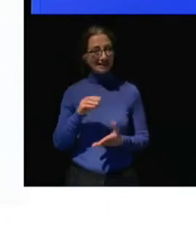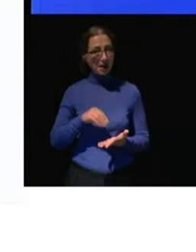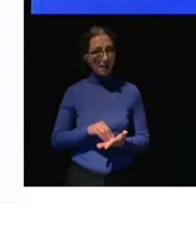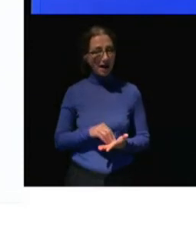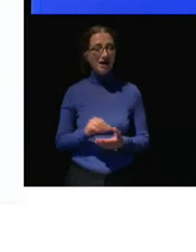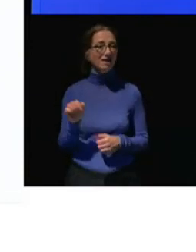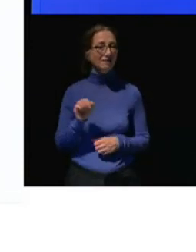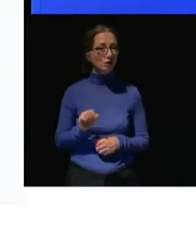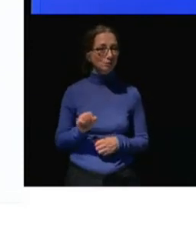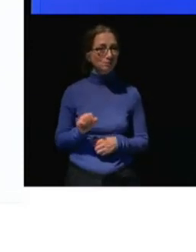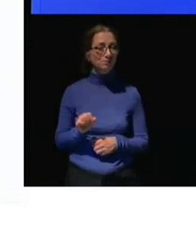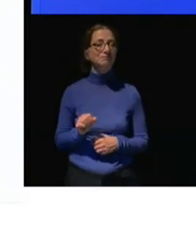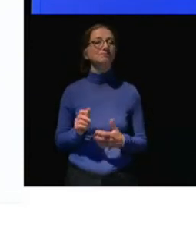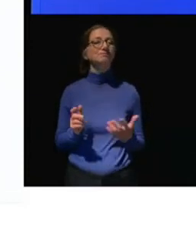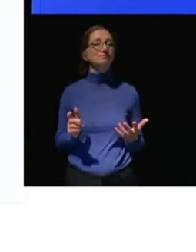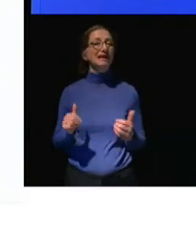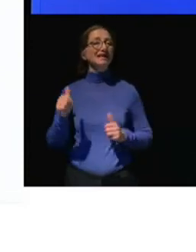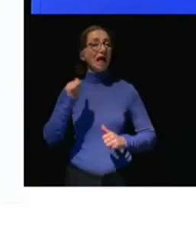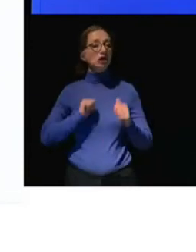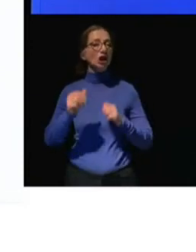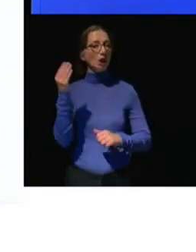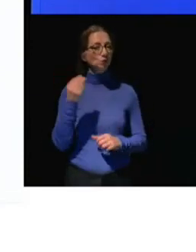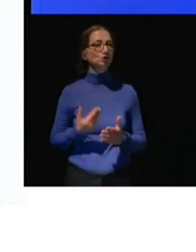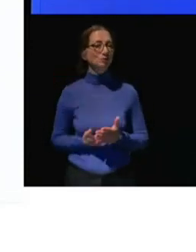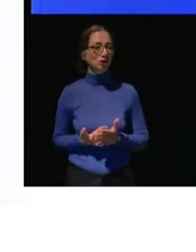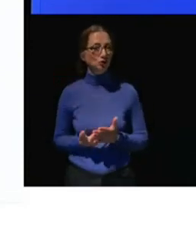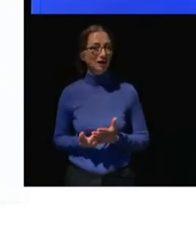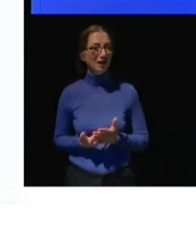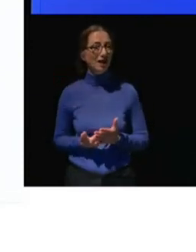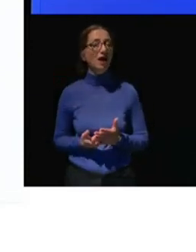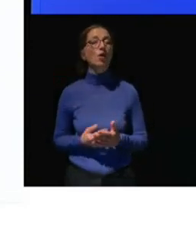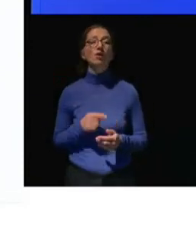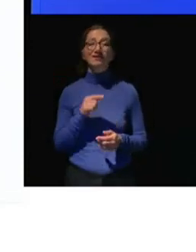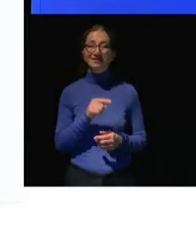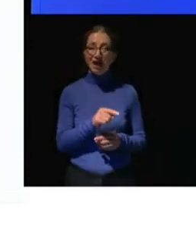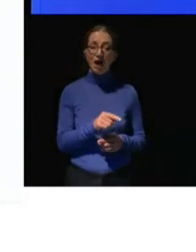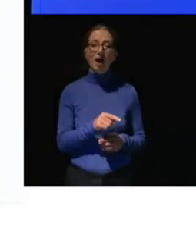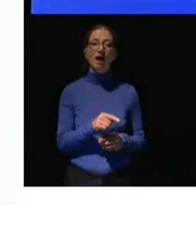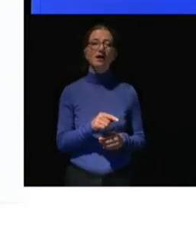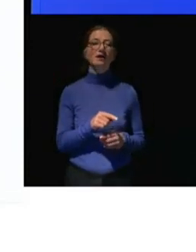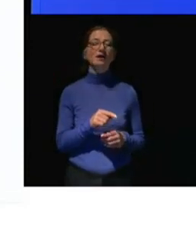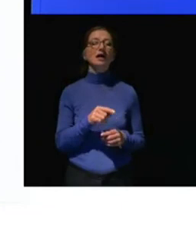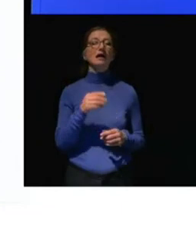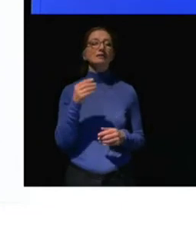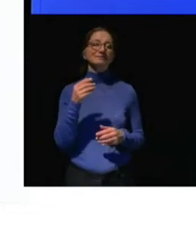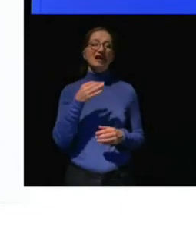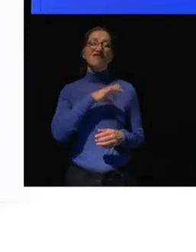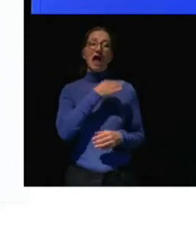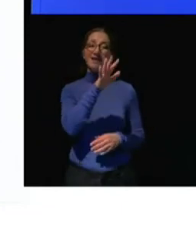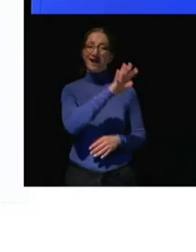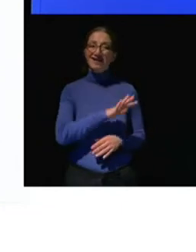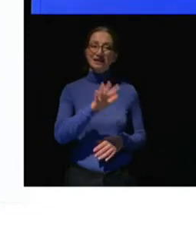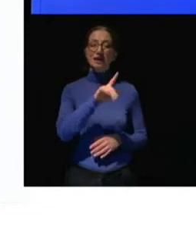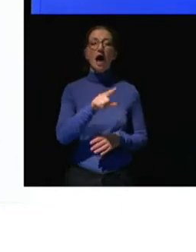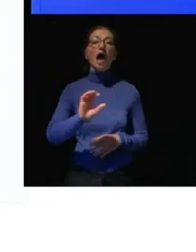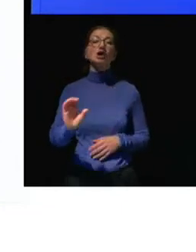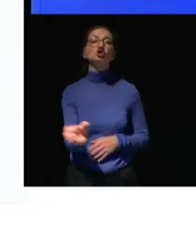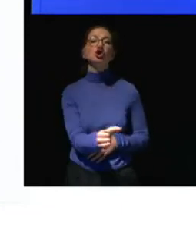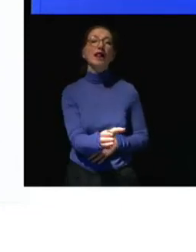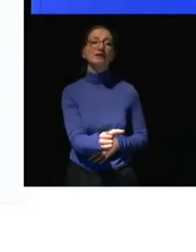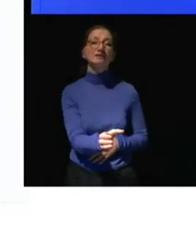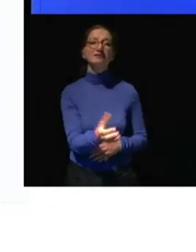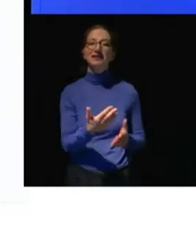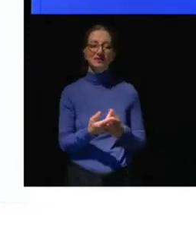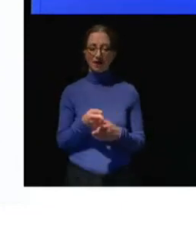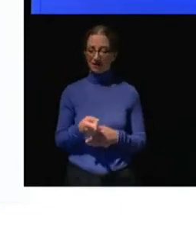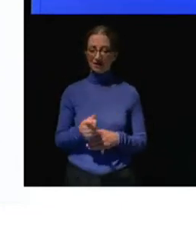Frankreich Akteurinnen in den darstellenden Künsten als Angestellte betrachtet werden und haben deswegen keinen Zugang zu diesem